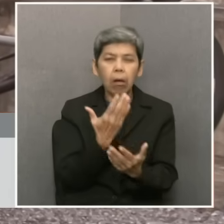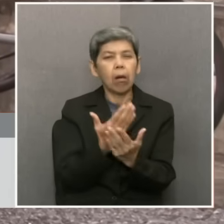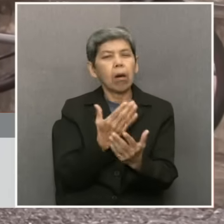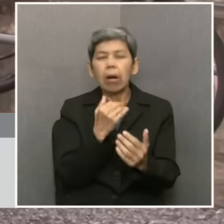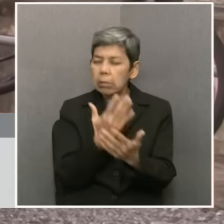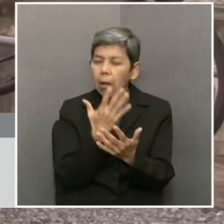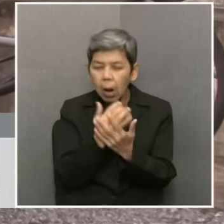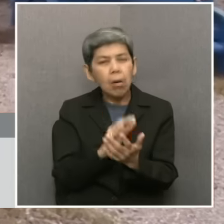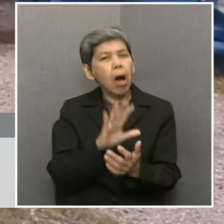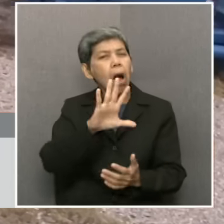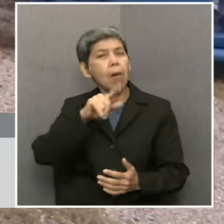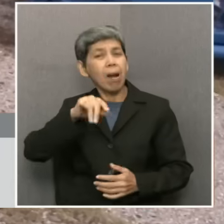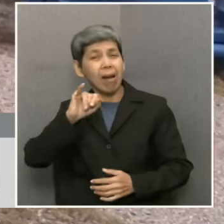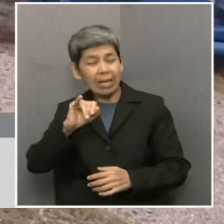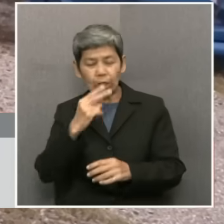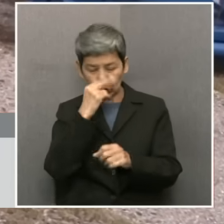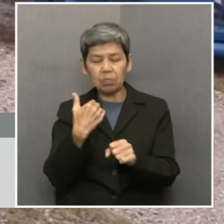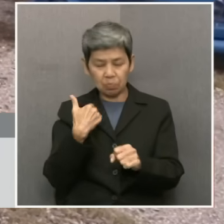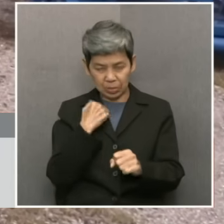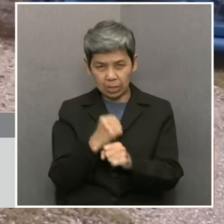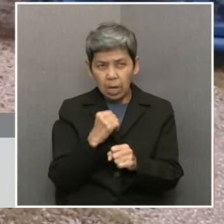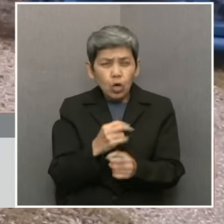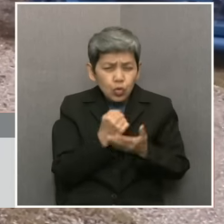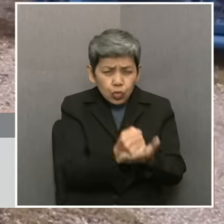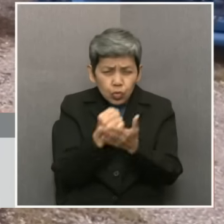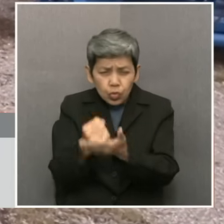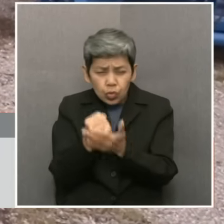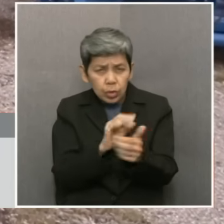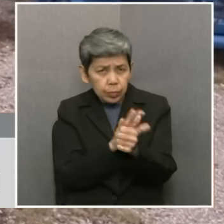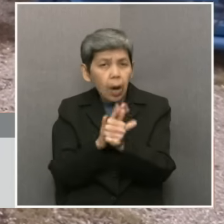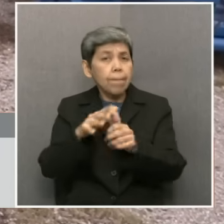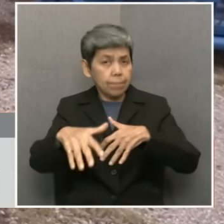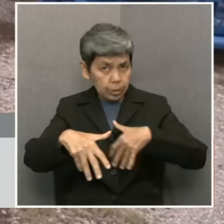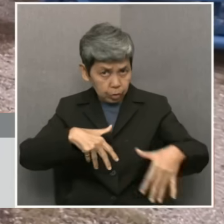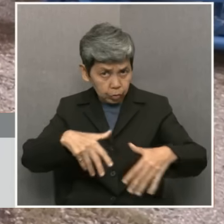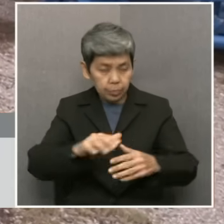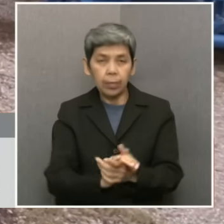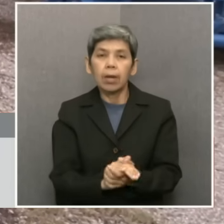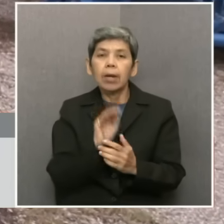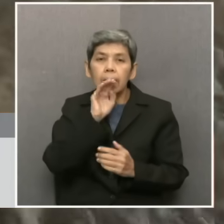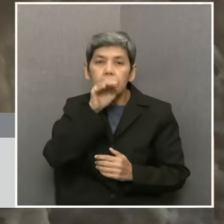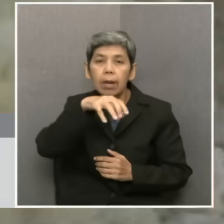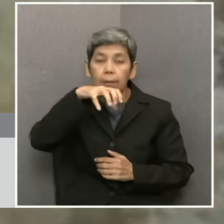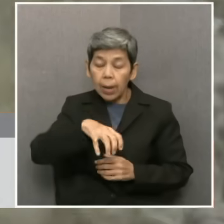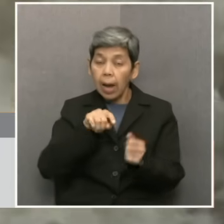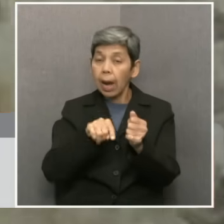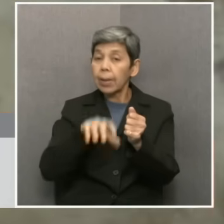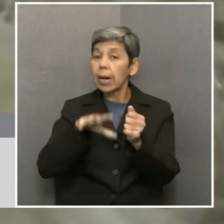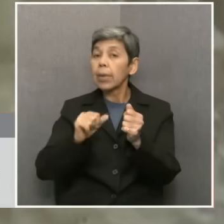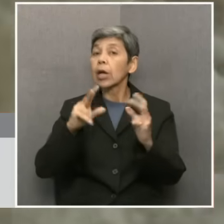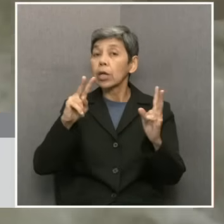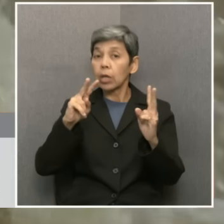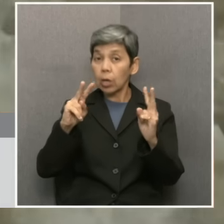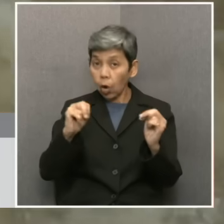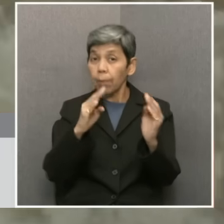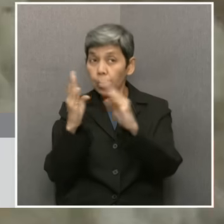เจ้าหน้าที่ตรวจสอบค่ะเพื่อที่จะเร่งให้การช่วยเหลือและเยียวยาขณะเดียวกันเทศบาลเมืองนครพนมได้เตรียมเครื่อง